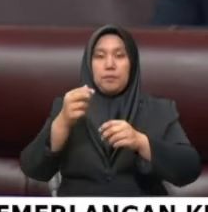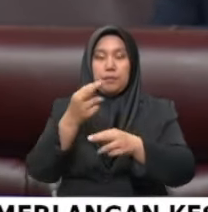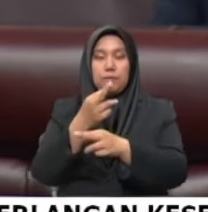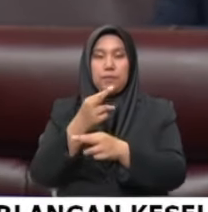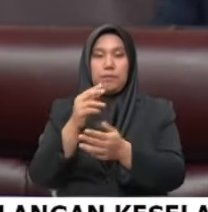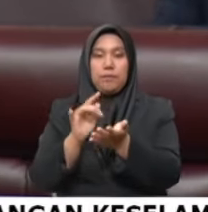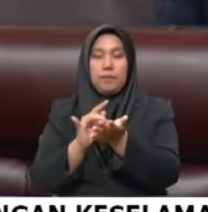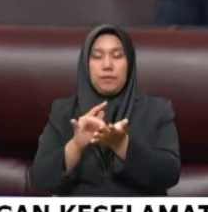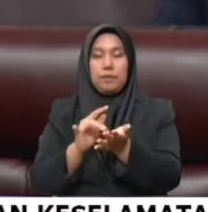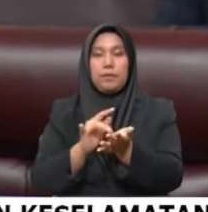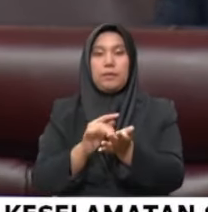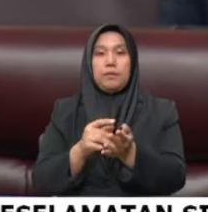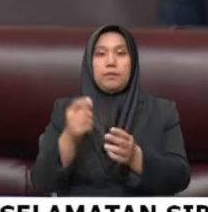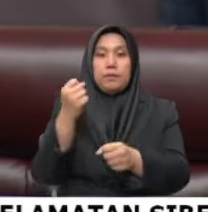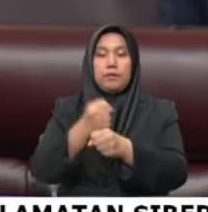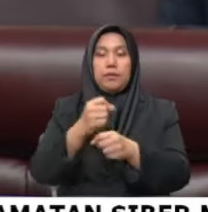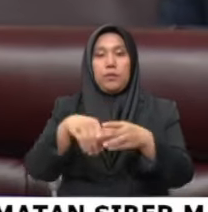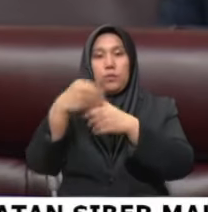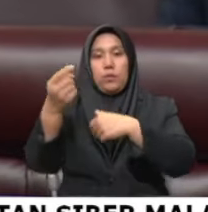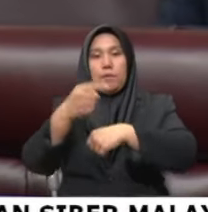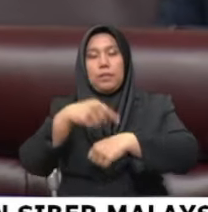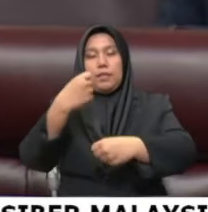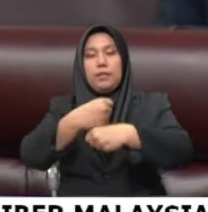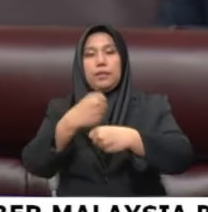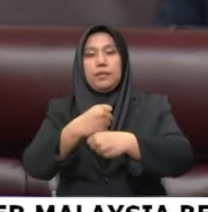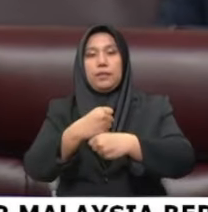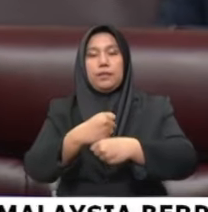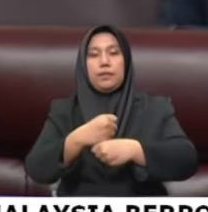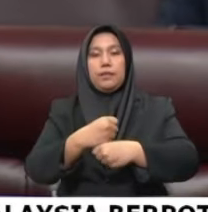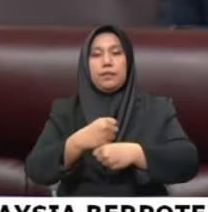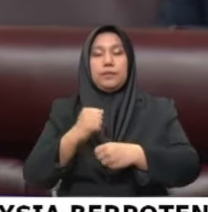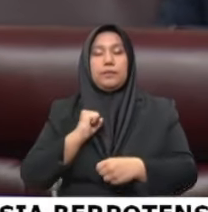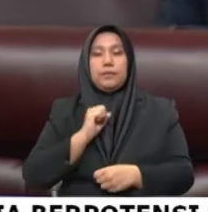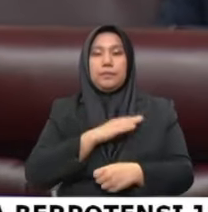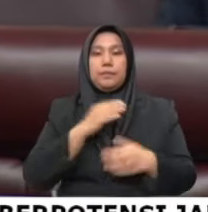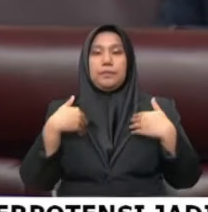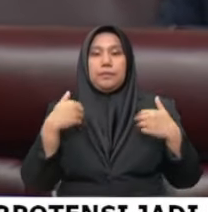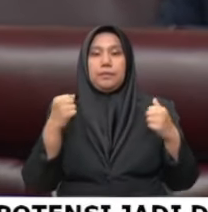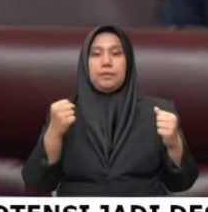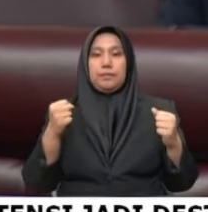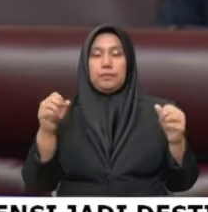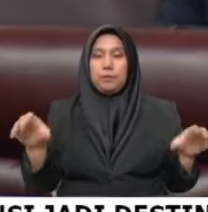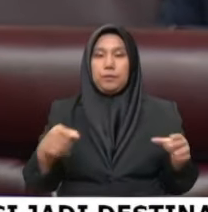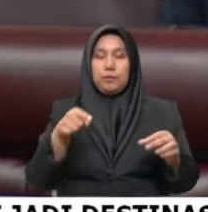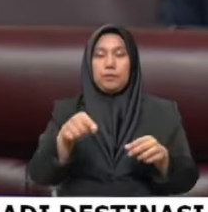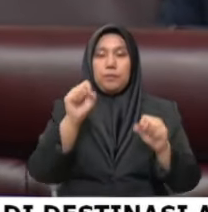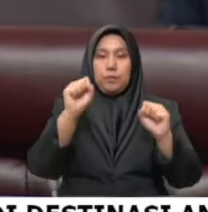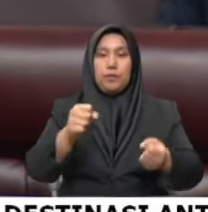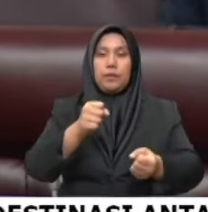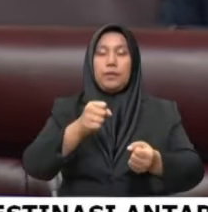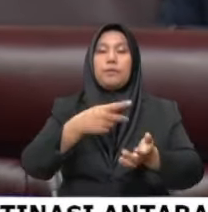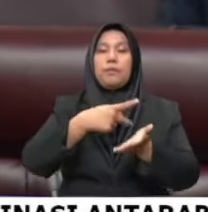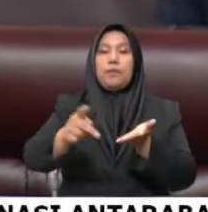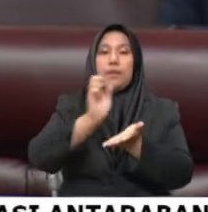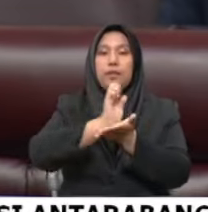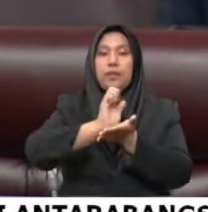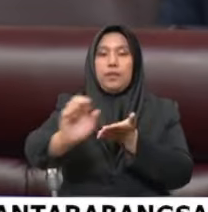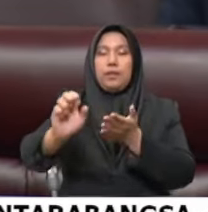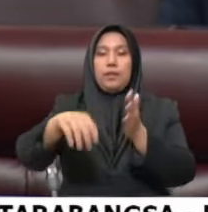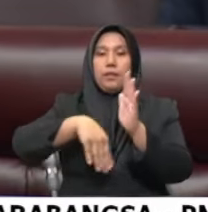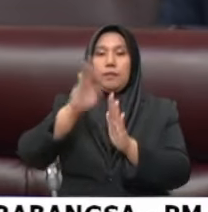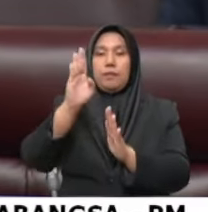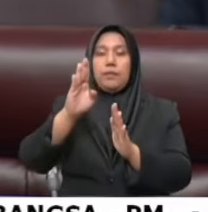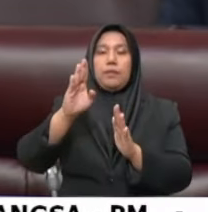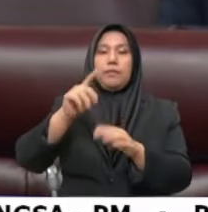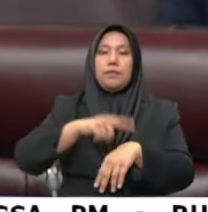luar waktu pejabat. Bagi anggota kesihatan dalam kumpulan pelaksana, mereka boleh dibayar elawan lebih masa. Bagi anggota yang